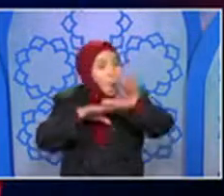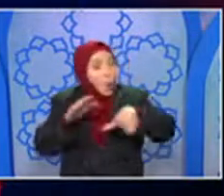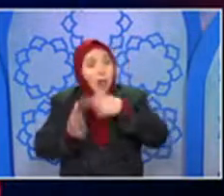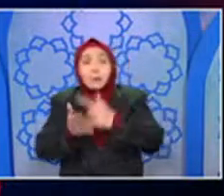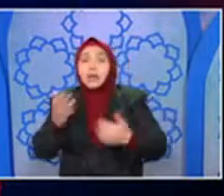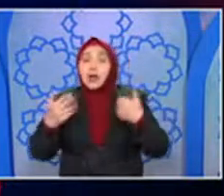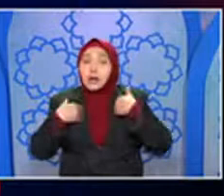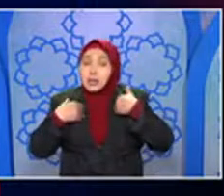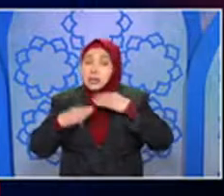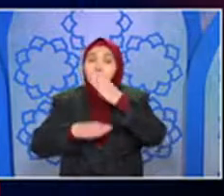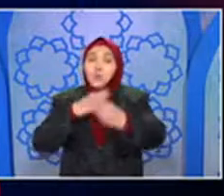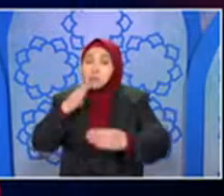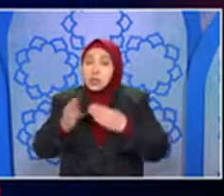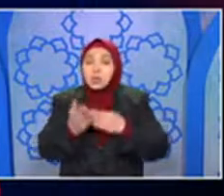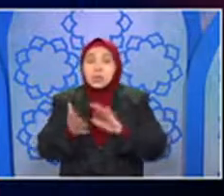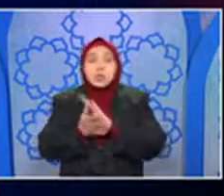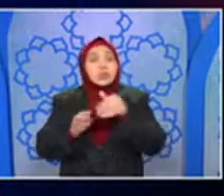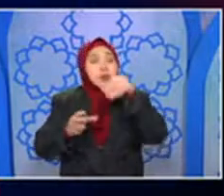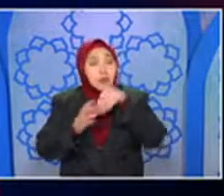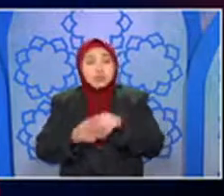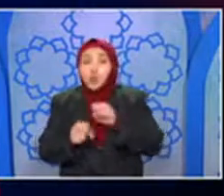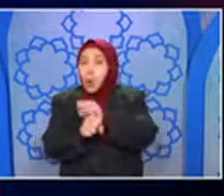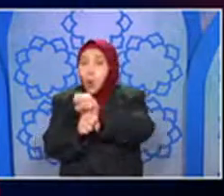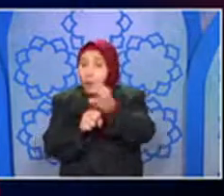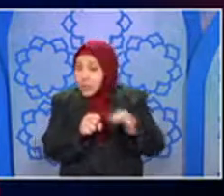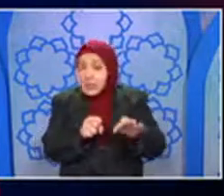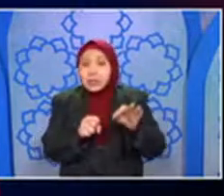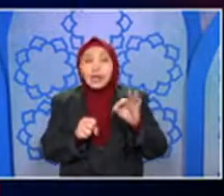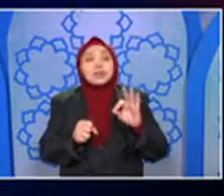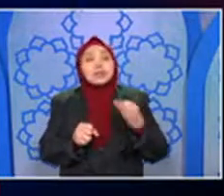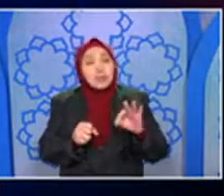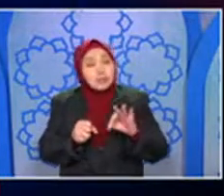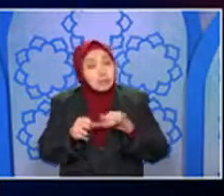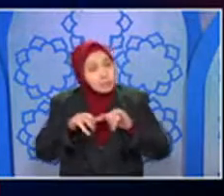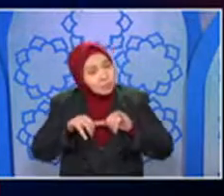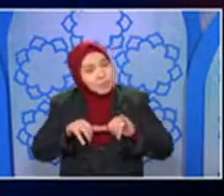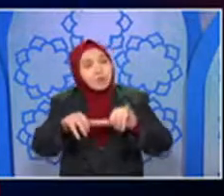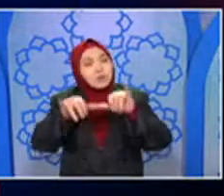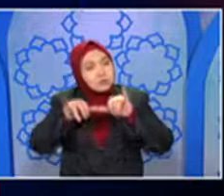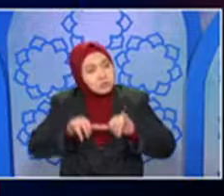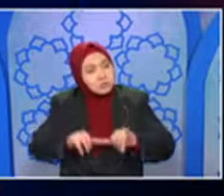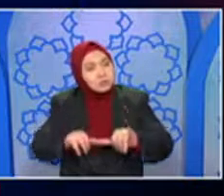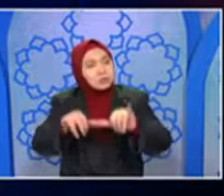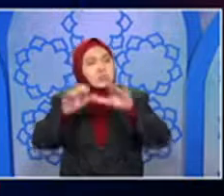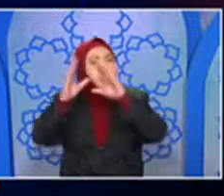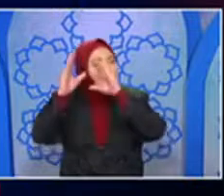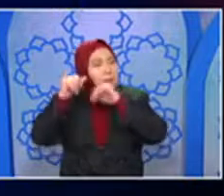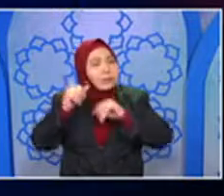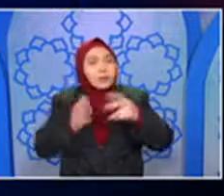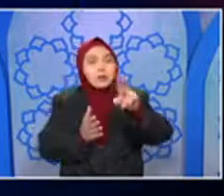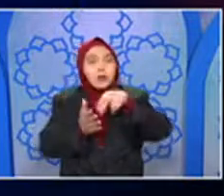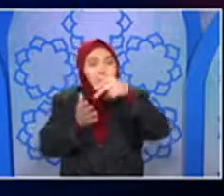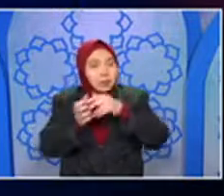ada di atas muka bumi ini, termasuk COVID-19. Kita ingin terus agar kita dibangkitkan